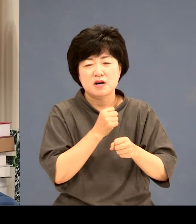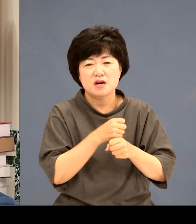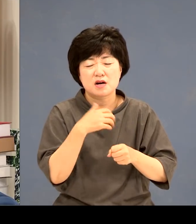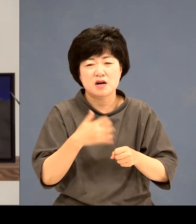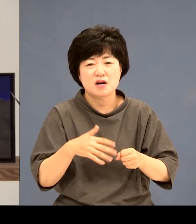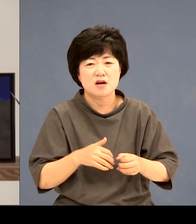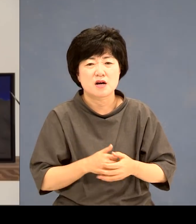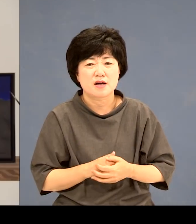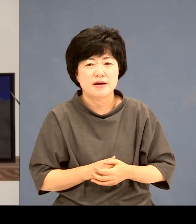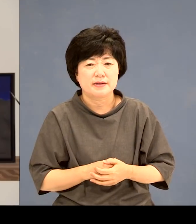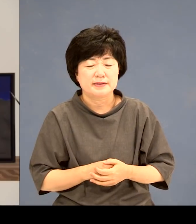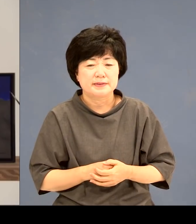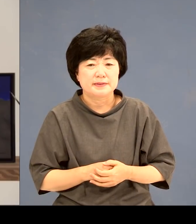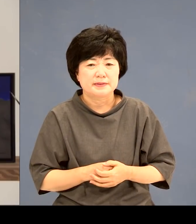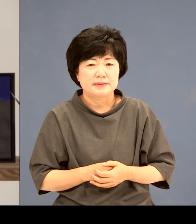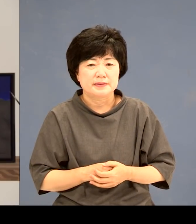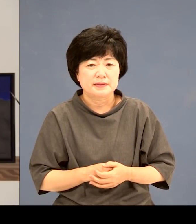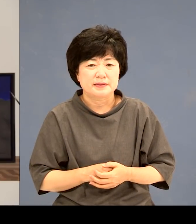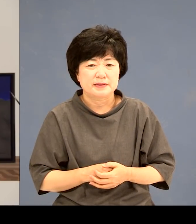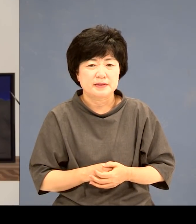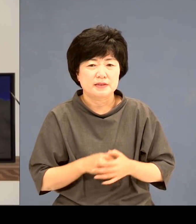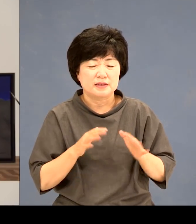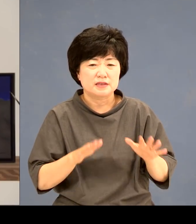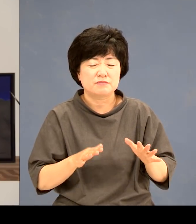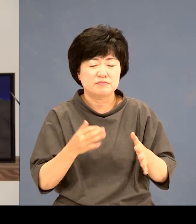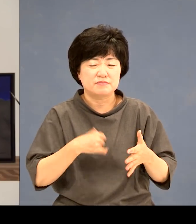이제 완치가 안 되고 그래서 이제